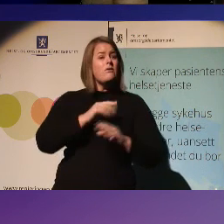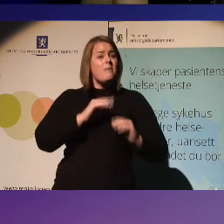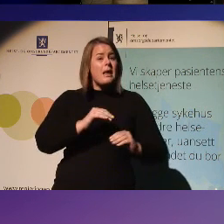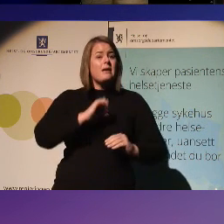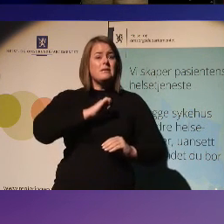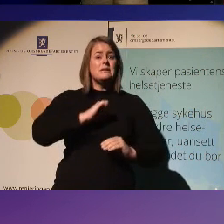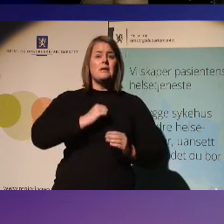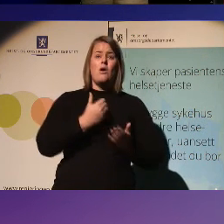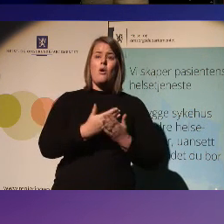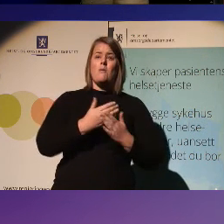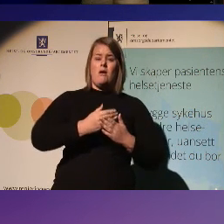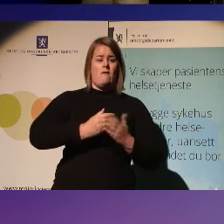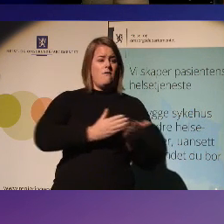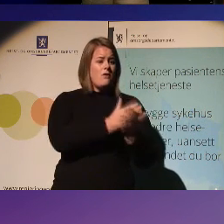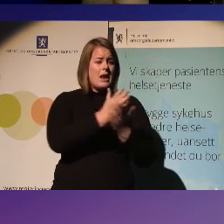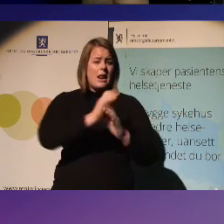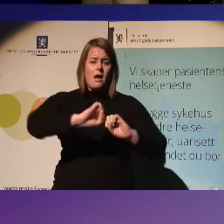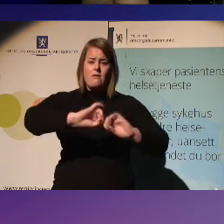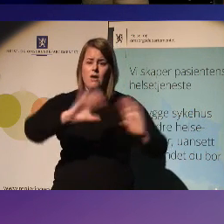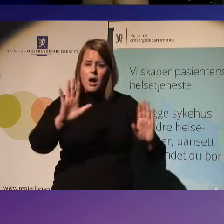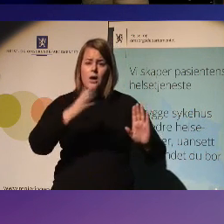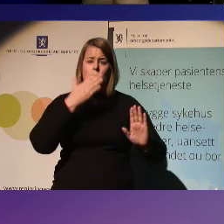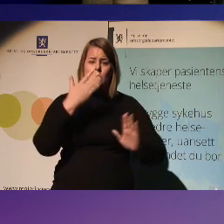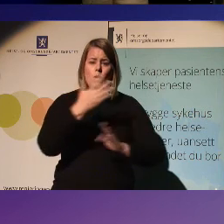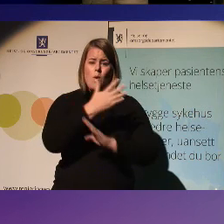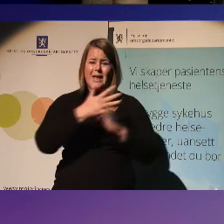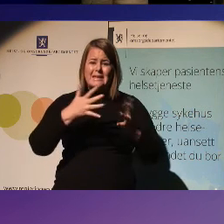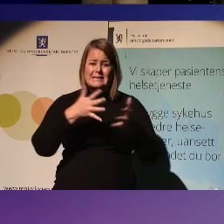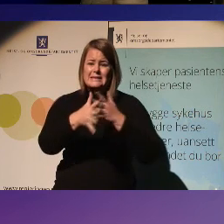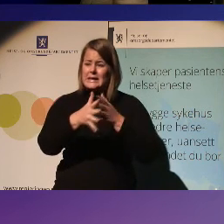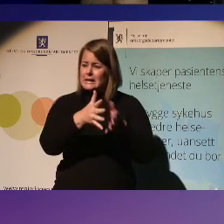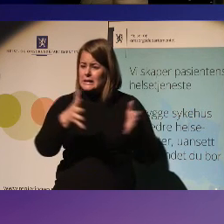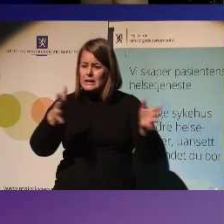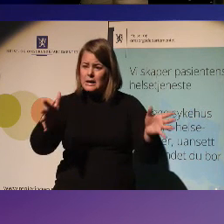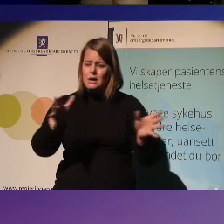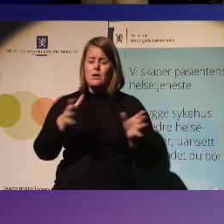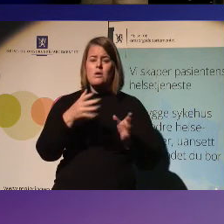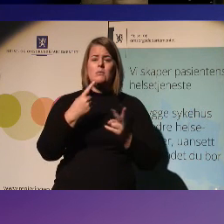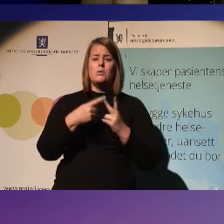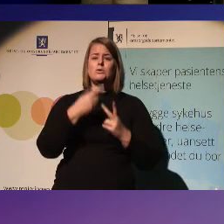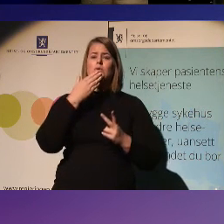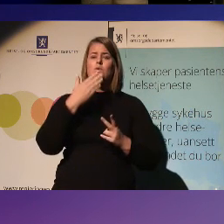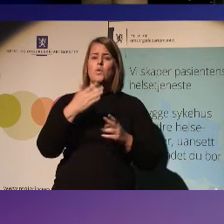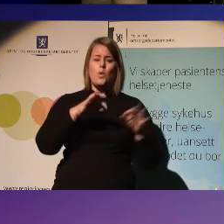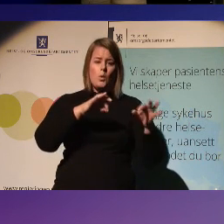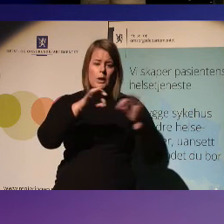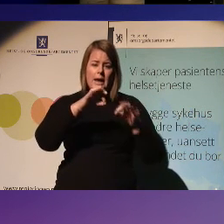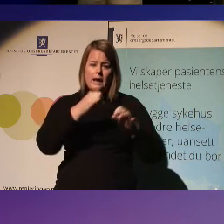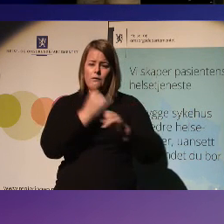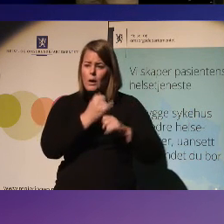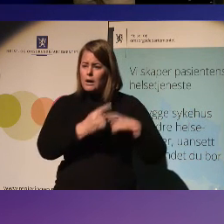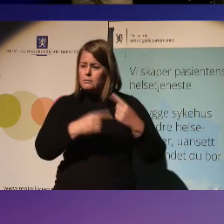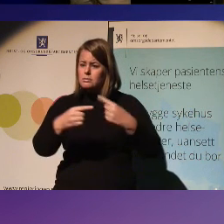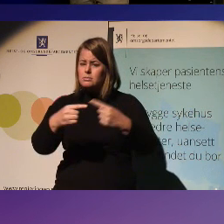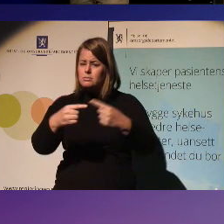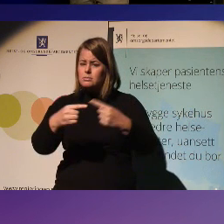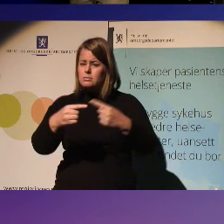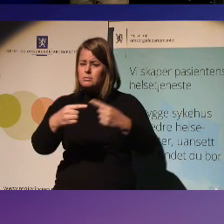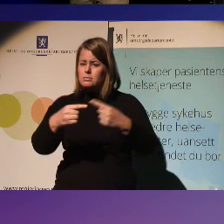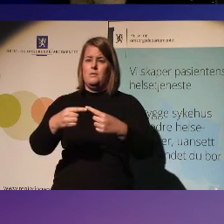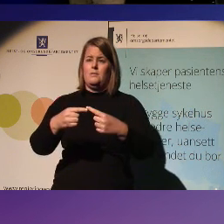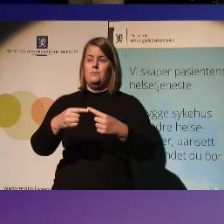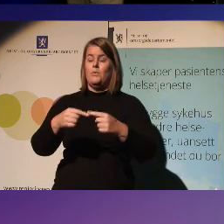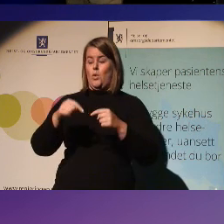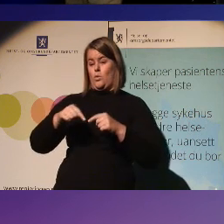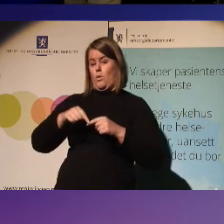oppgavefordeling, få gode grensesnitt og få veldig god koordinering av forløpene. Der tenker jeg det arbeidet som settes i